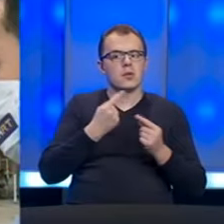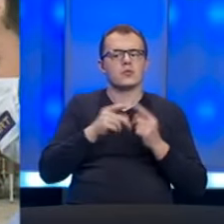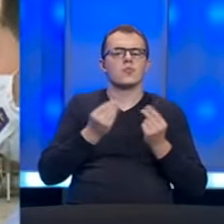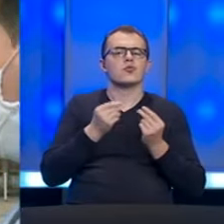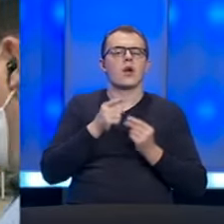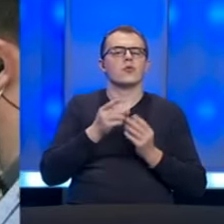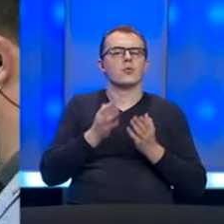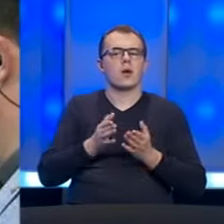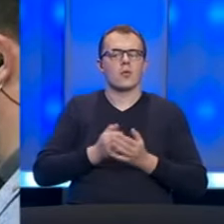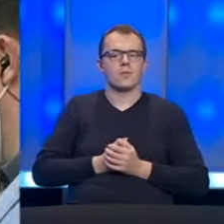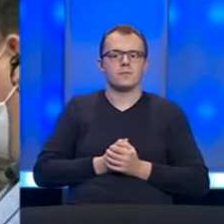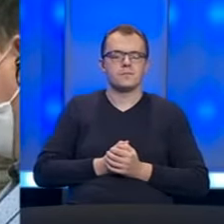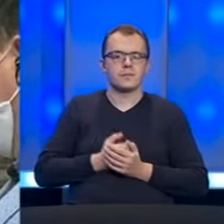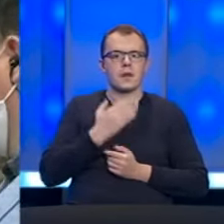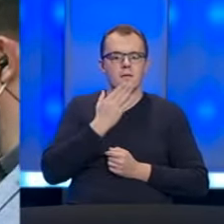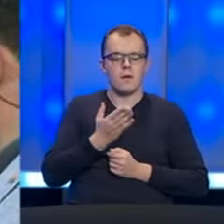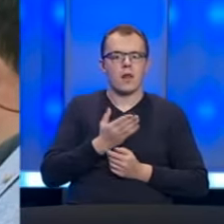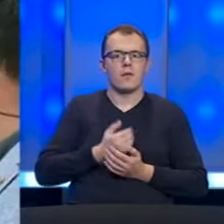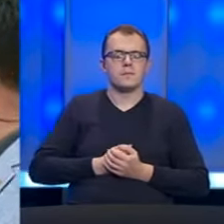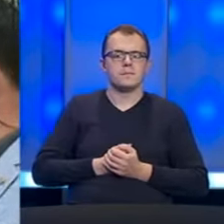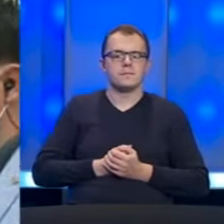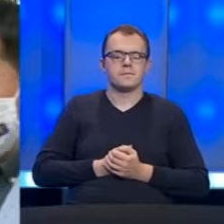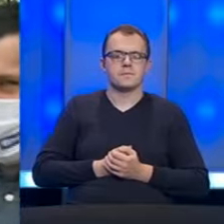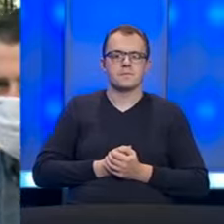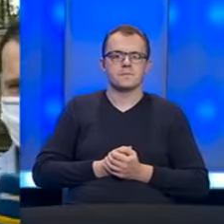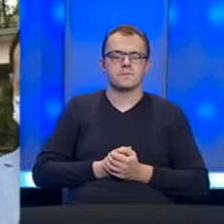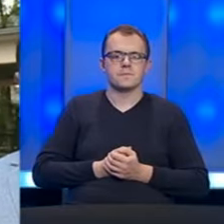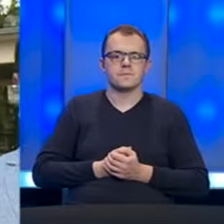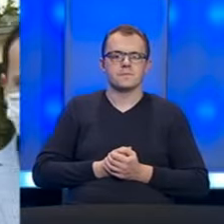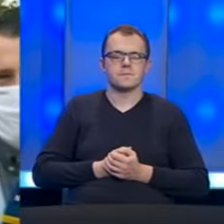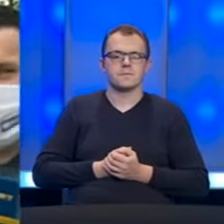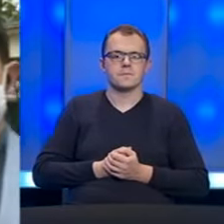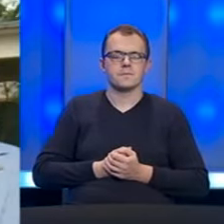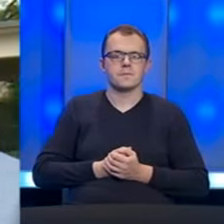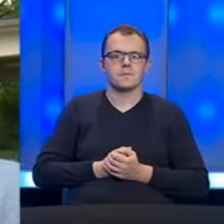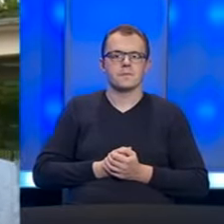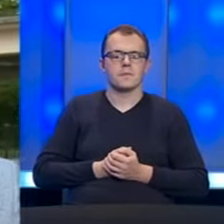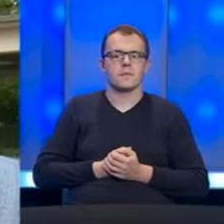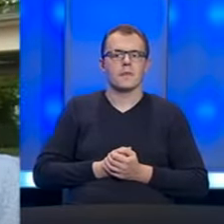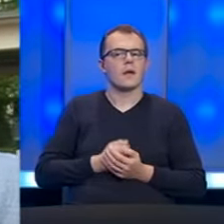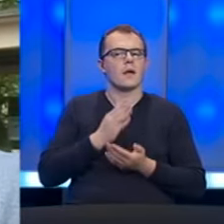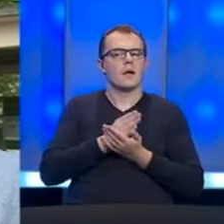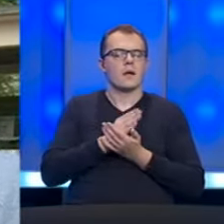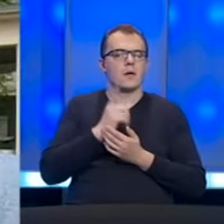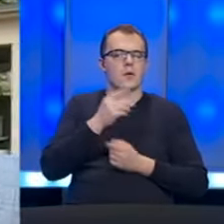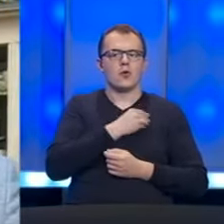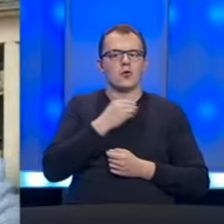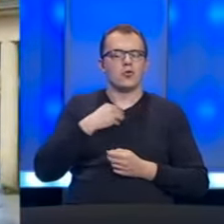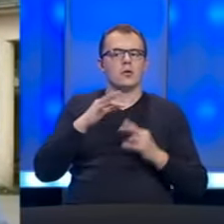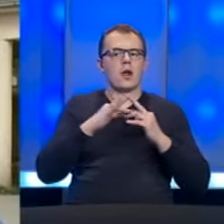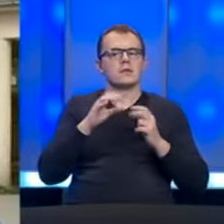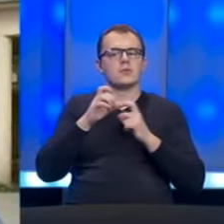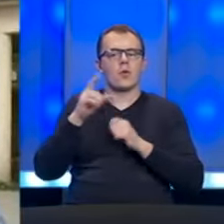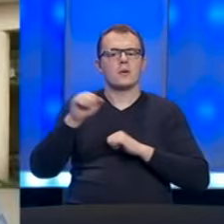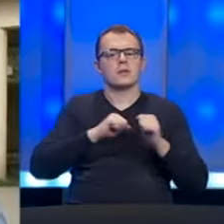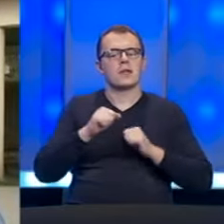tako. Hvala vam i puno sreće u budućem radu. Hvala lijepo. Gost jutarnjeg programa bio je dr. Rasim Skomuraz,